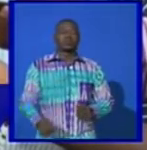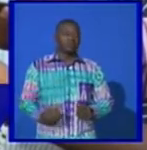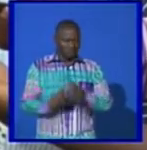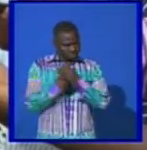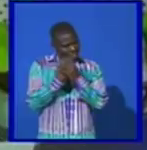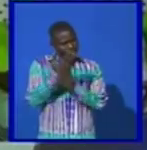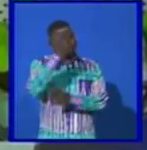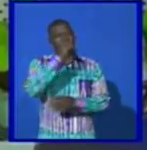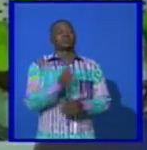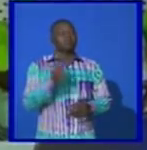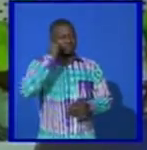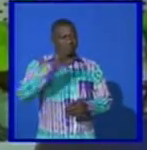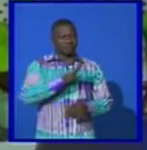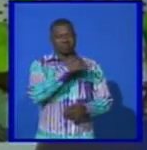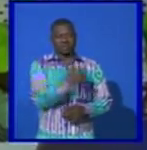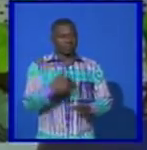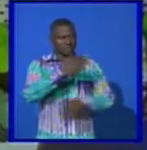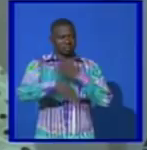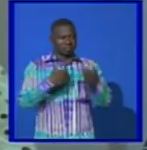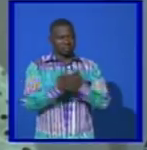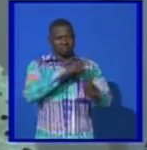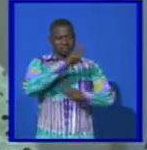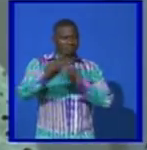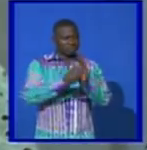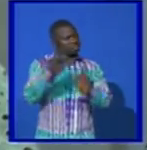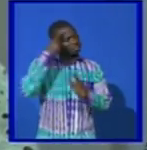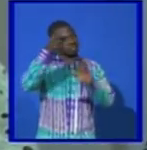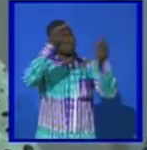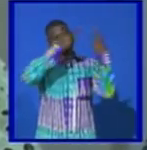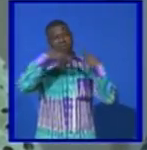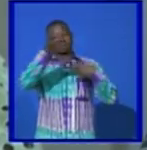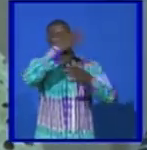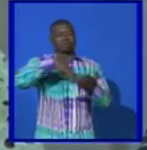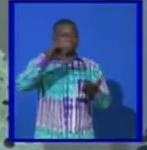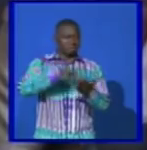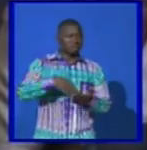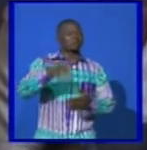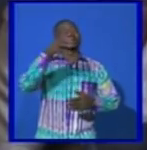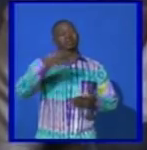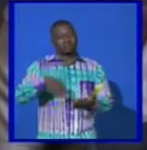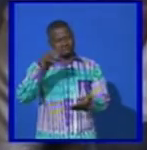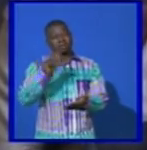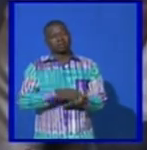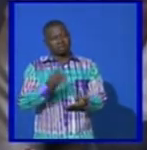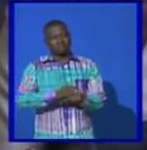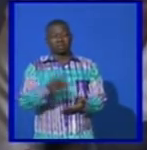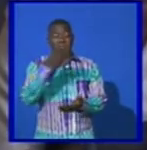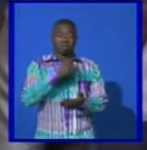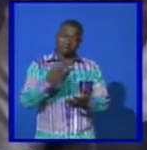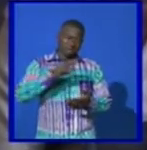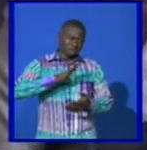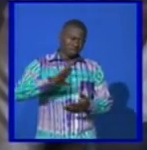toute la population. Pour la responsable du centre médical ASEF, tout semble rose. Mais l'arbre ne doit pas cacher la forêt.